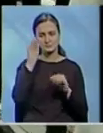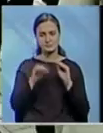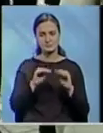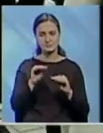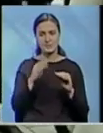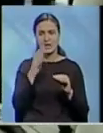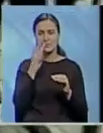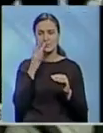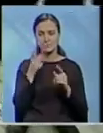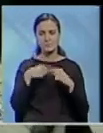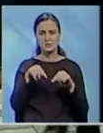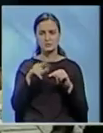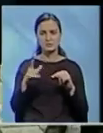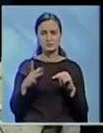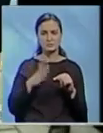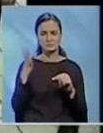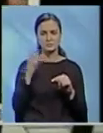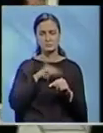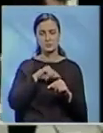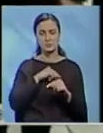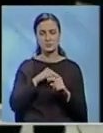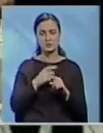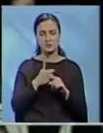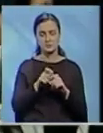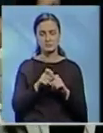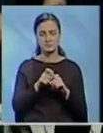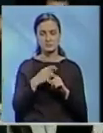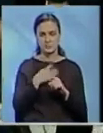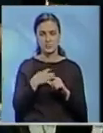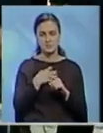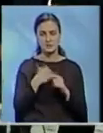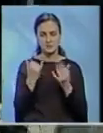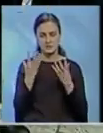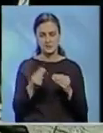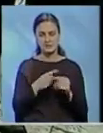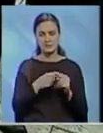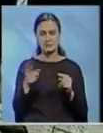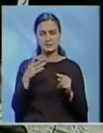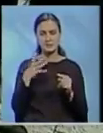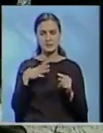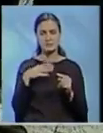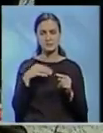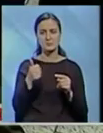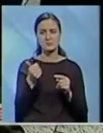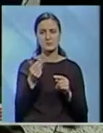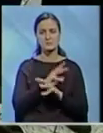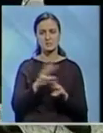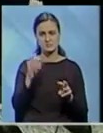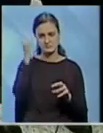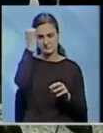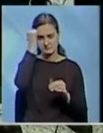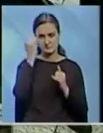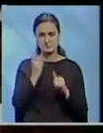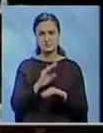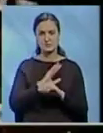რომლებსაც ევროპის საბჭოს მუშაობაში განსაკუთრებული წვლილი აქვთ შეტანილი. მათ შორის დღეიდან უკვე საქართველოს გარდაცვლილი პრემიერ-მინისტრის სახელი და გვარიც